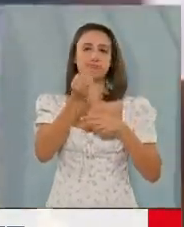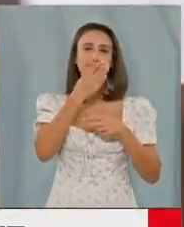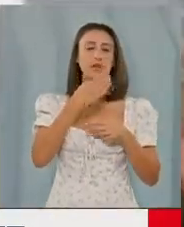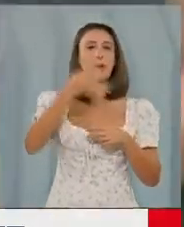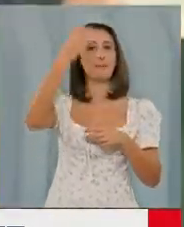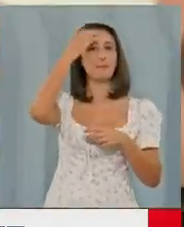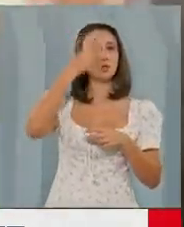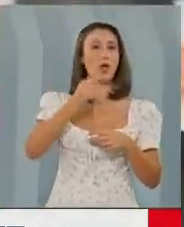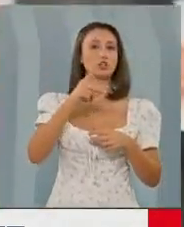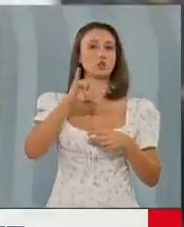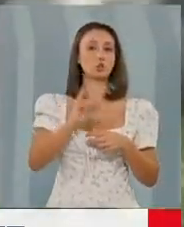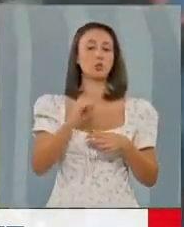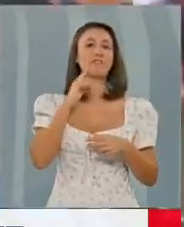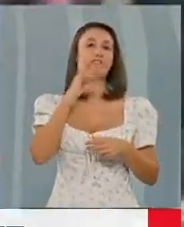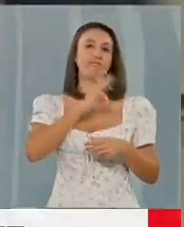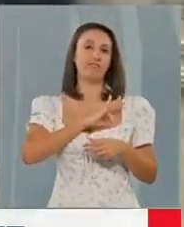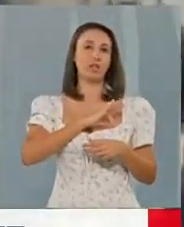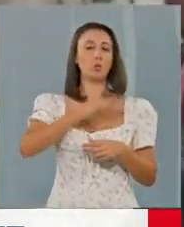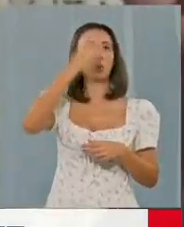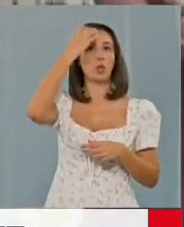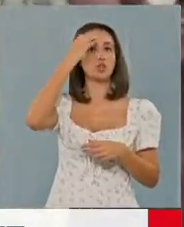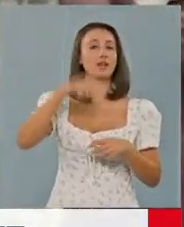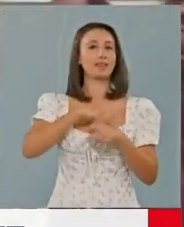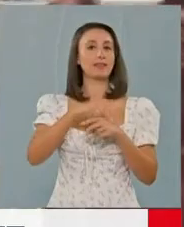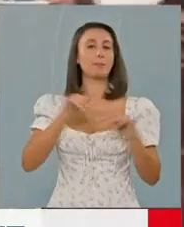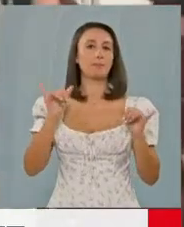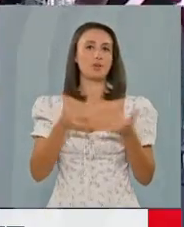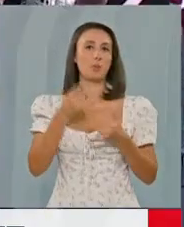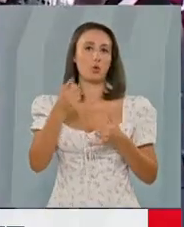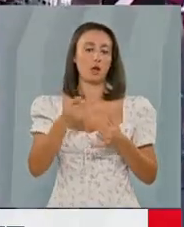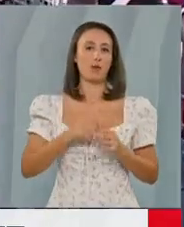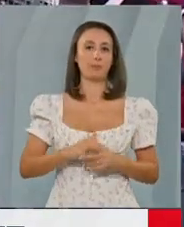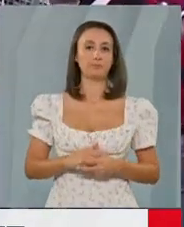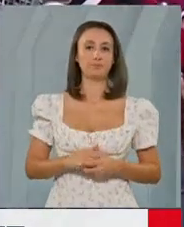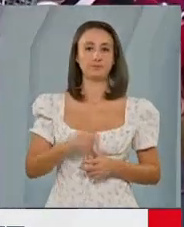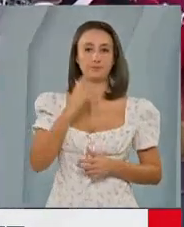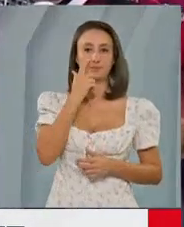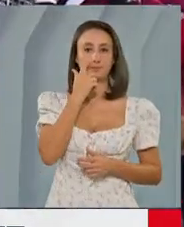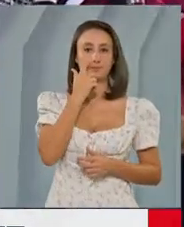Andrew, unul dintre fiii reginei, în timpul ceremoniei din Edinburgh, Scoția.